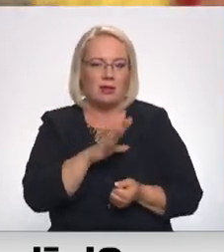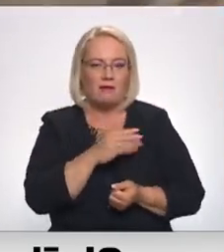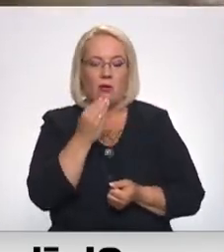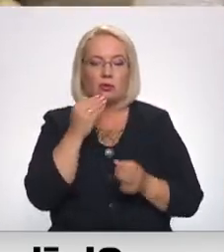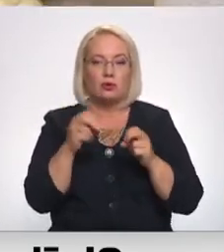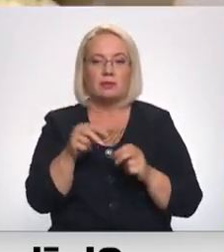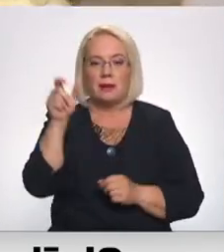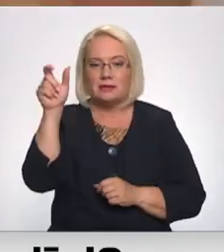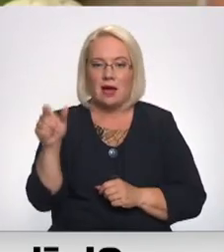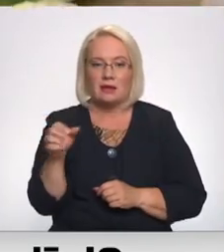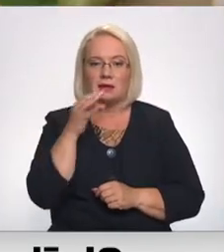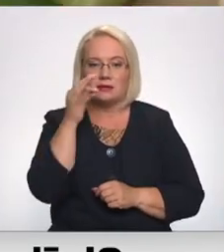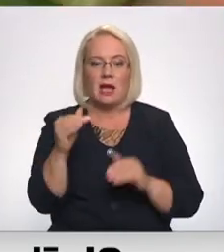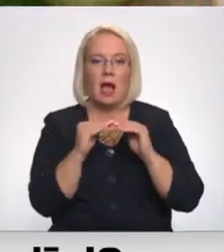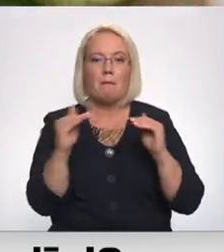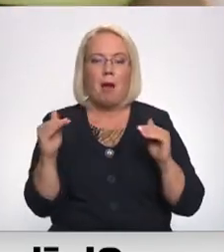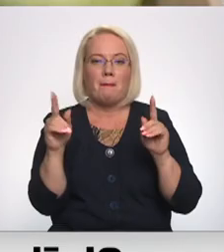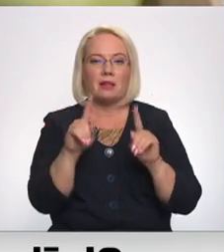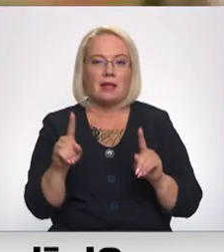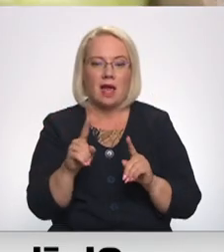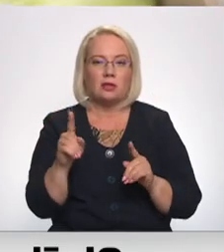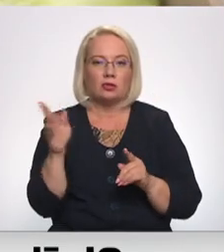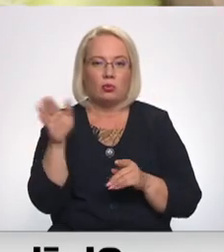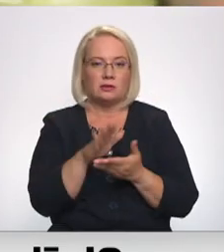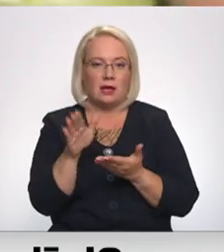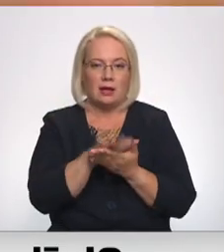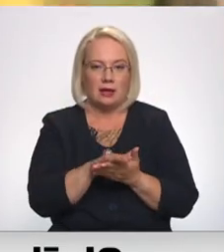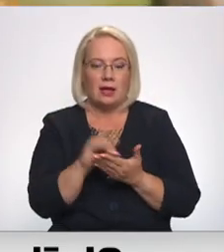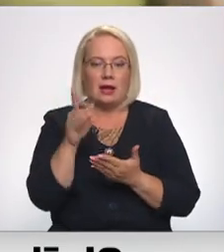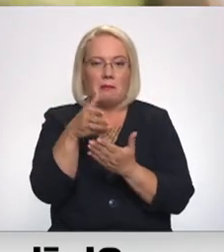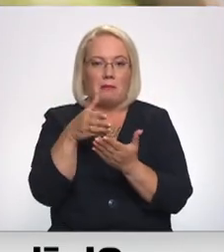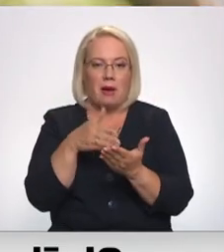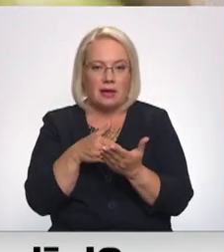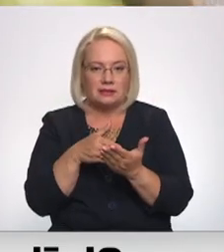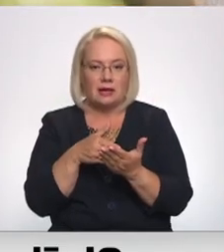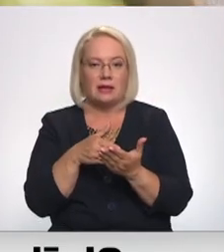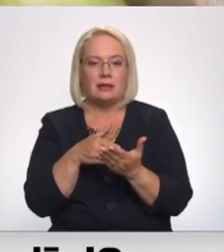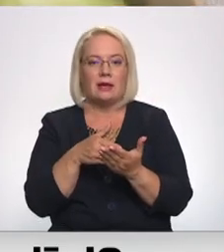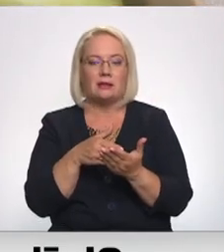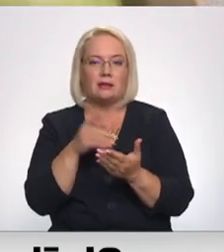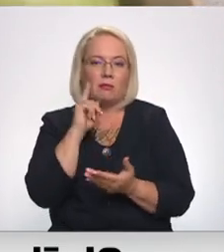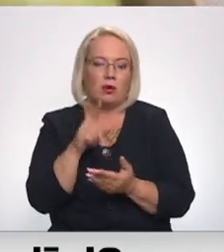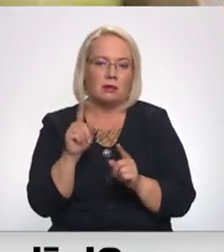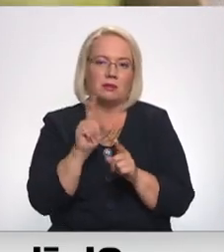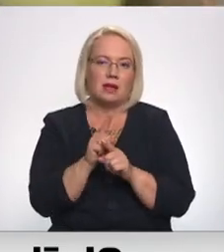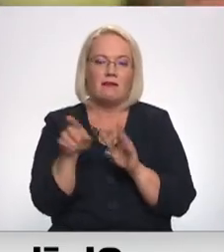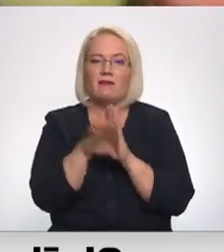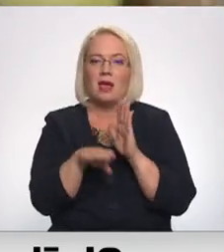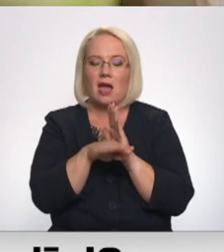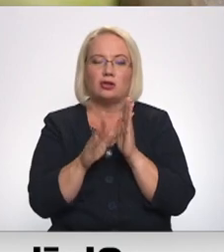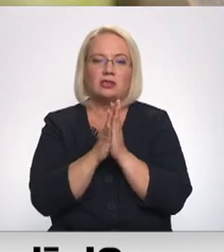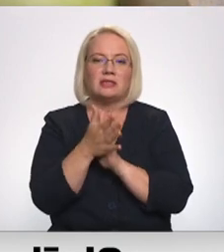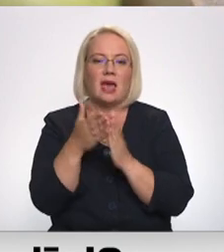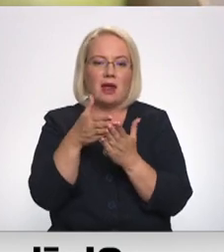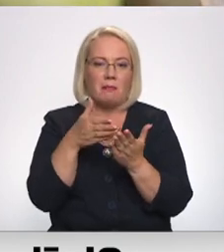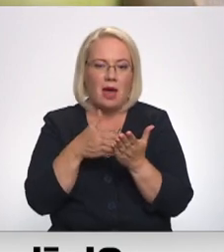speciālista Lizeta Puga rāda pamatlietas, ko likt šādā kastītē. Nu, ir salikts maizītes, nu, klasika, protams, varbūt vienkārši sīrmaizītes,